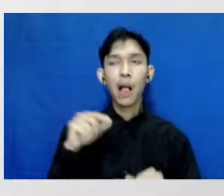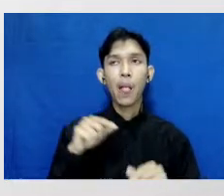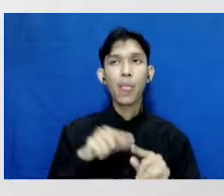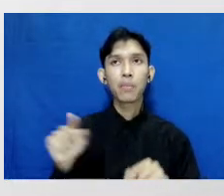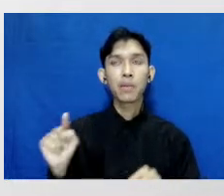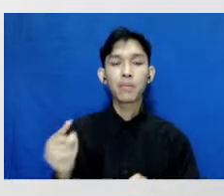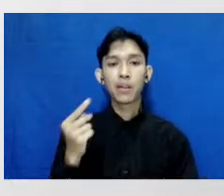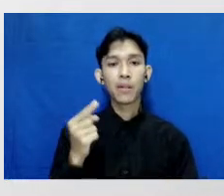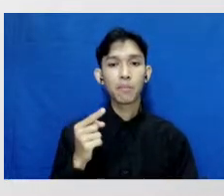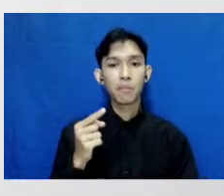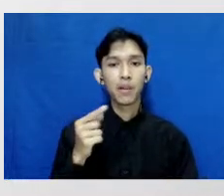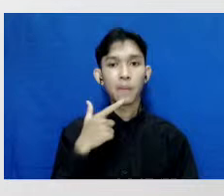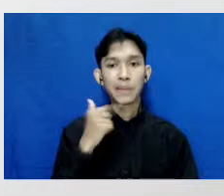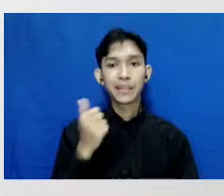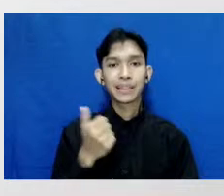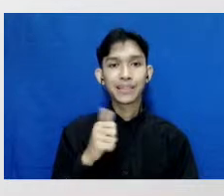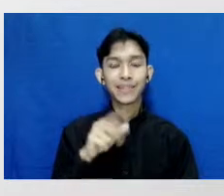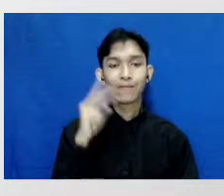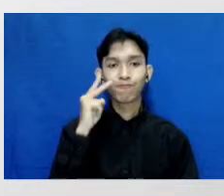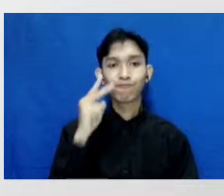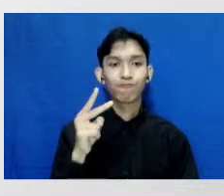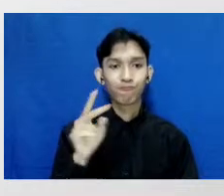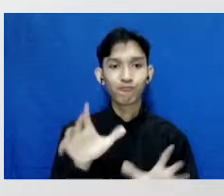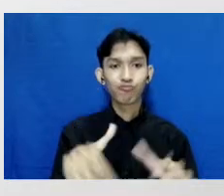krusial, yaitu terkait Komisi Pengawasan